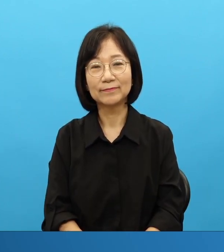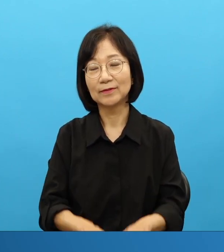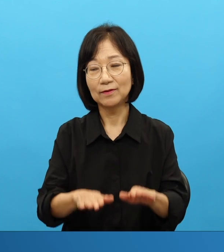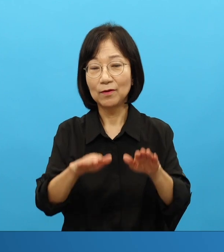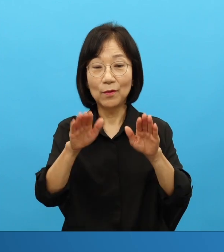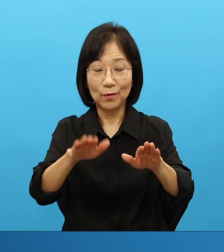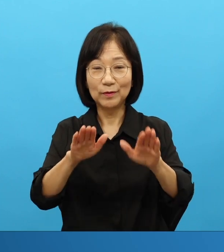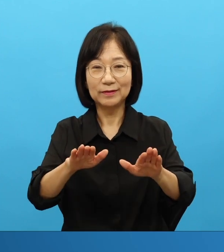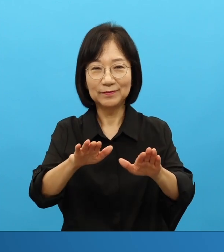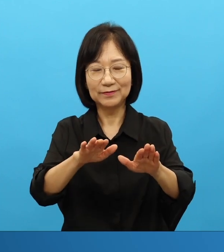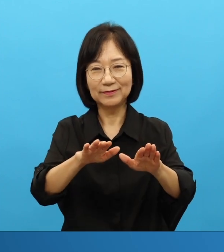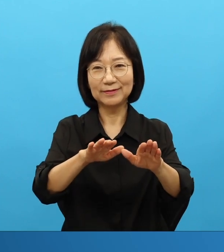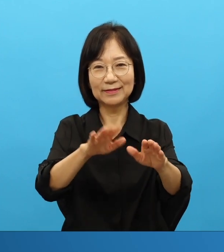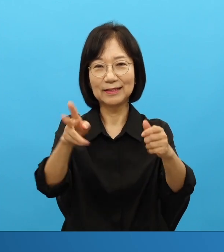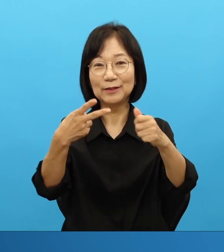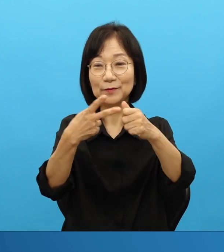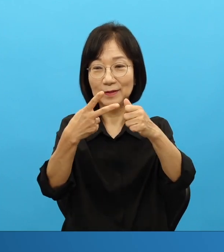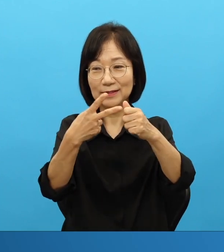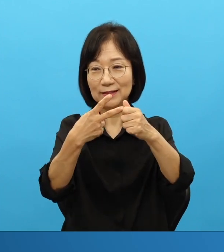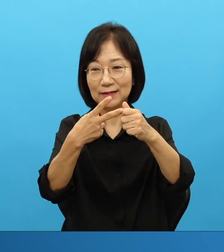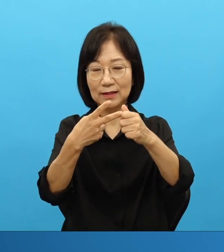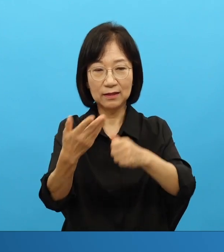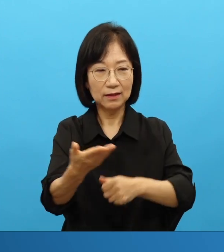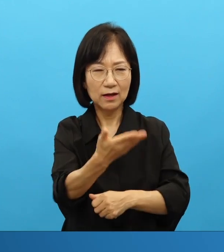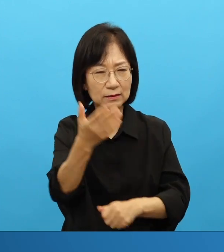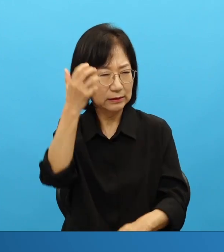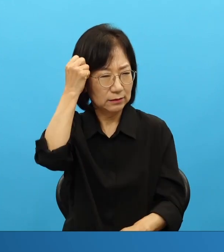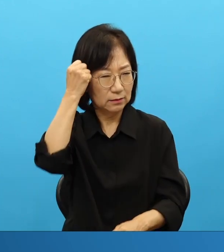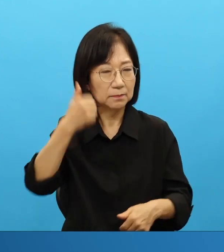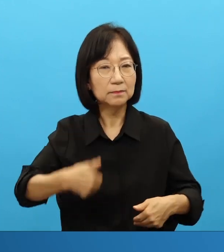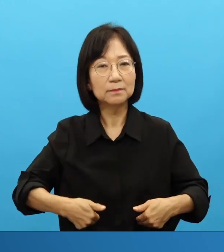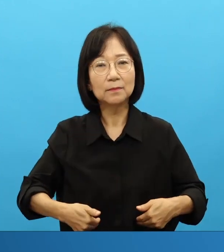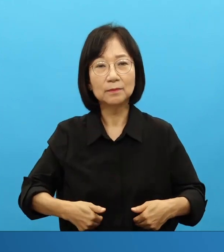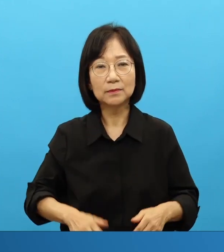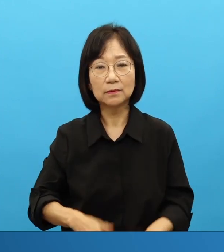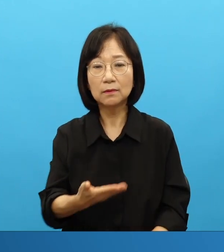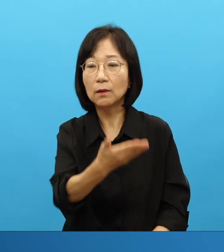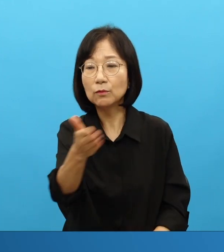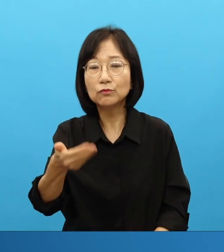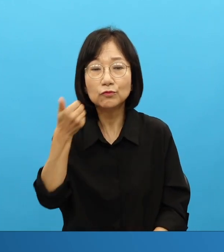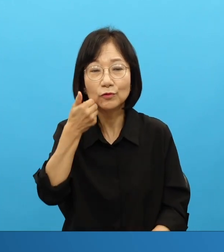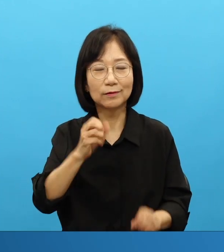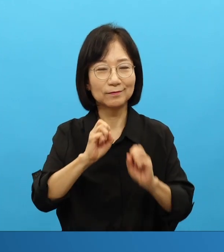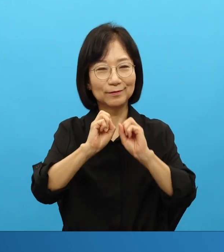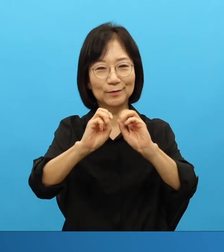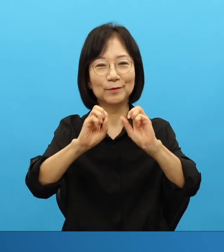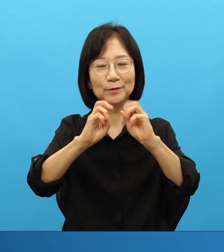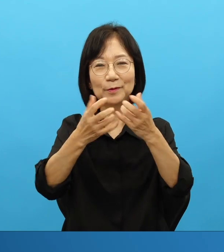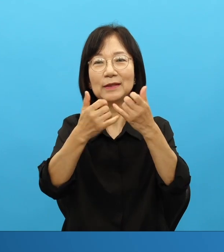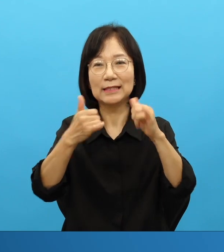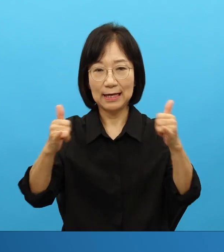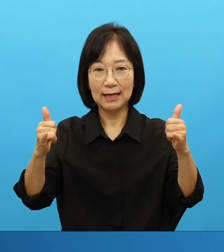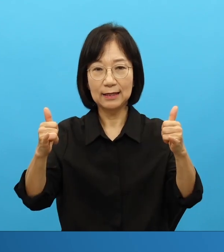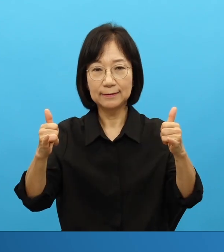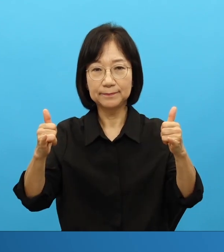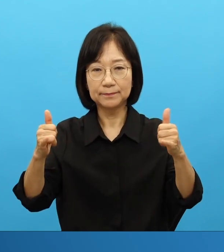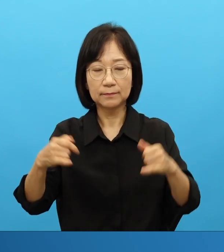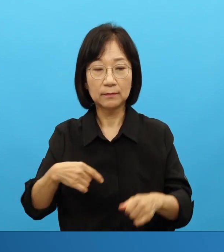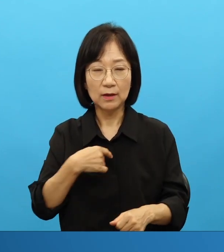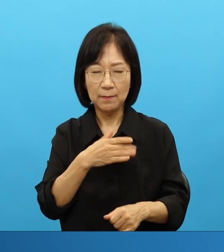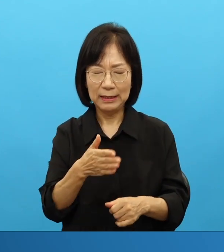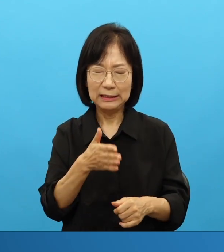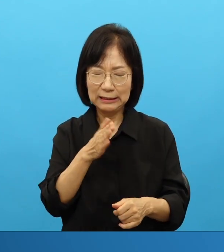오늘 두 번째 여러분이 기억해야 될 겁니다. 여러분은 전도자입니다. 이게 여러분의